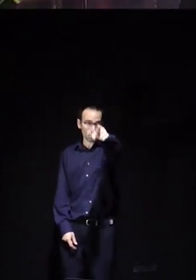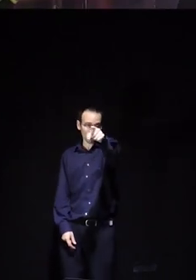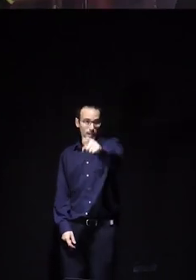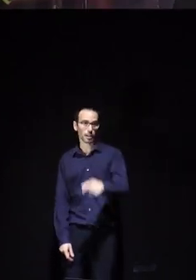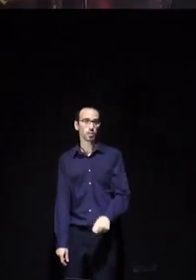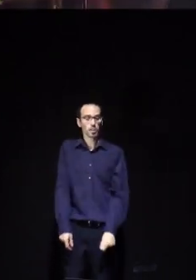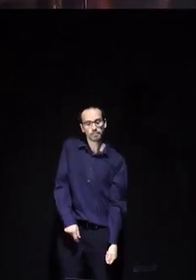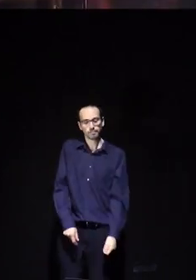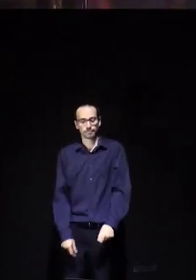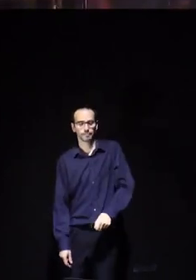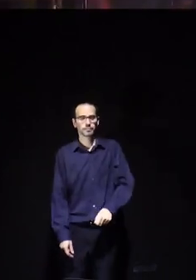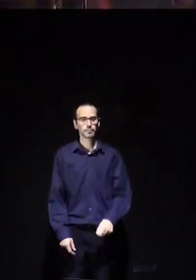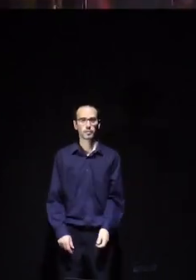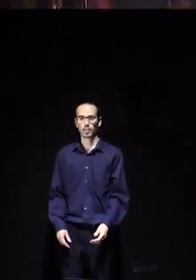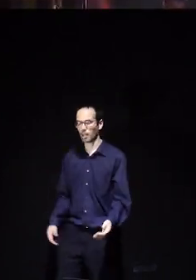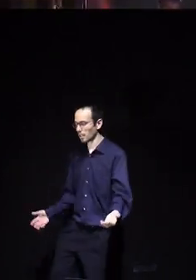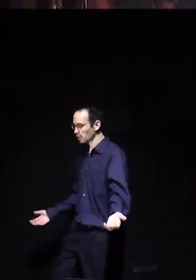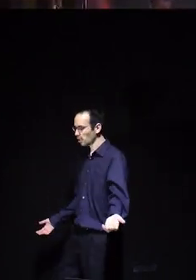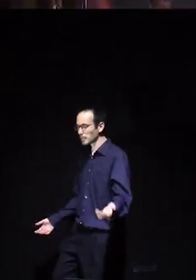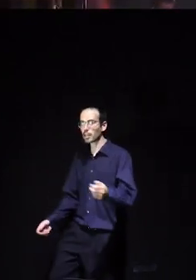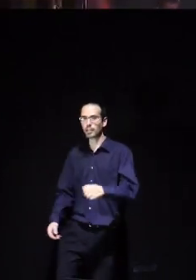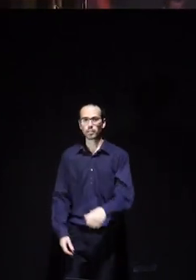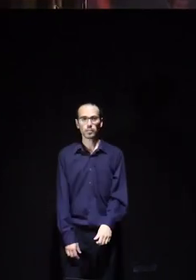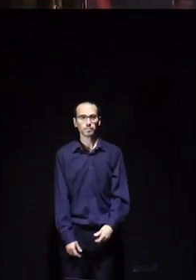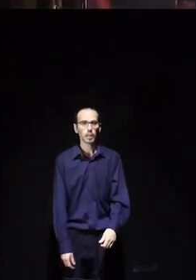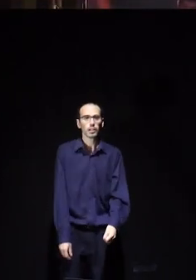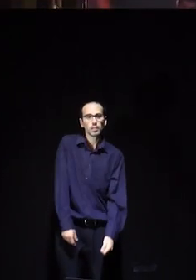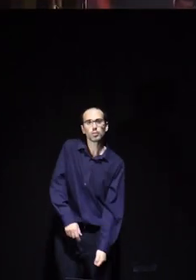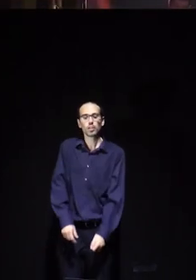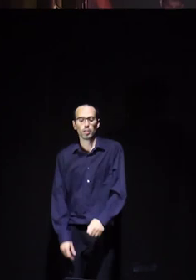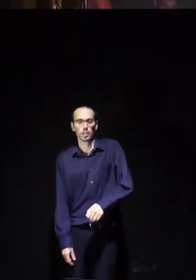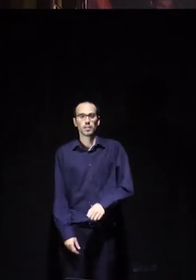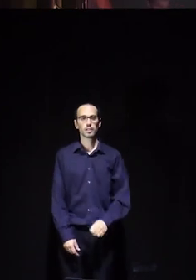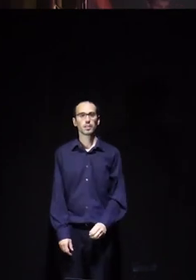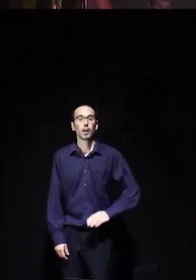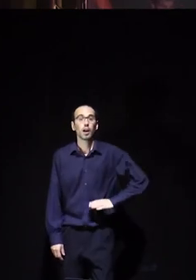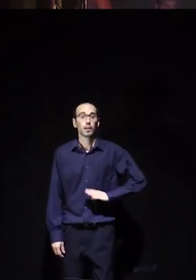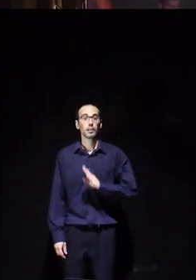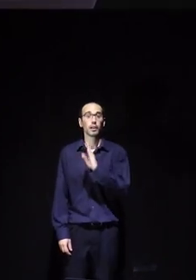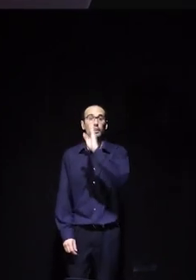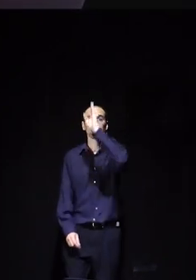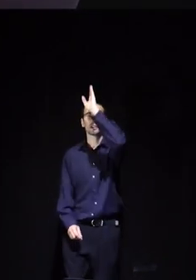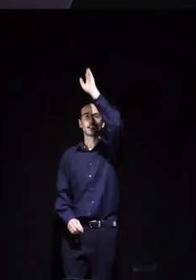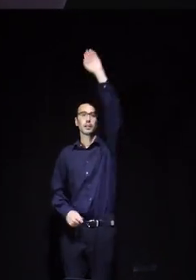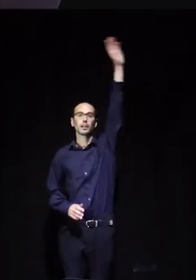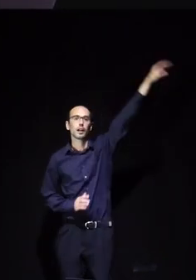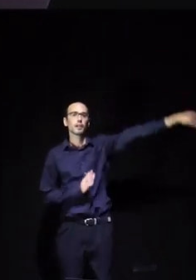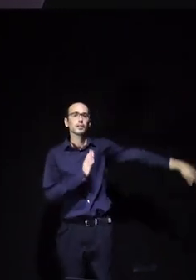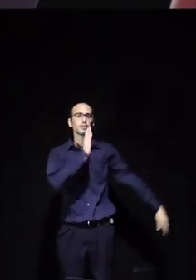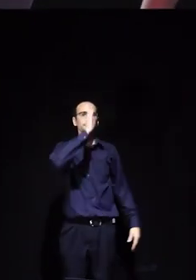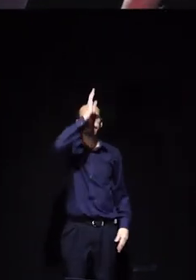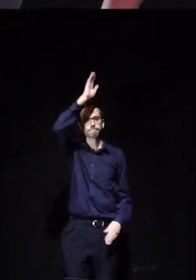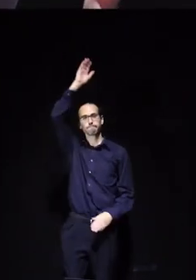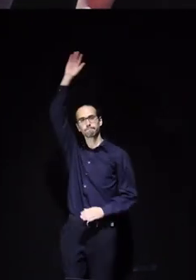de ser tu mateixa, no pot ser ningú que tu no ets.